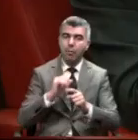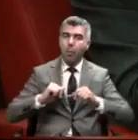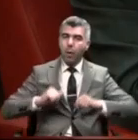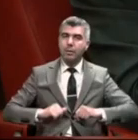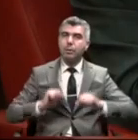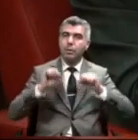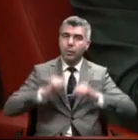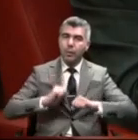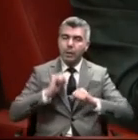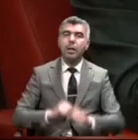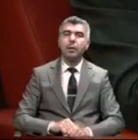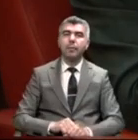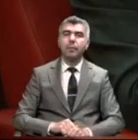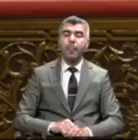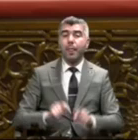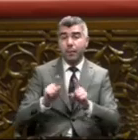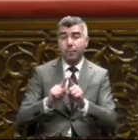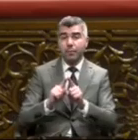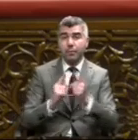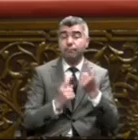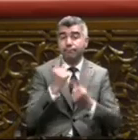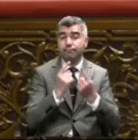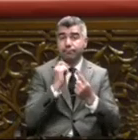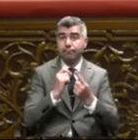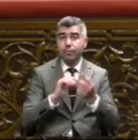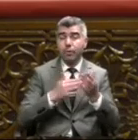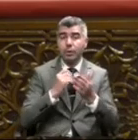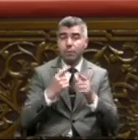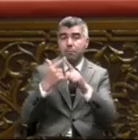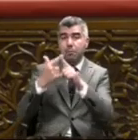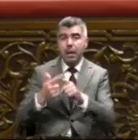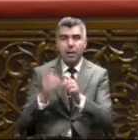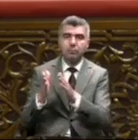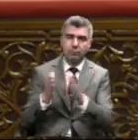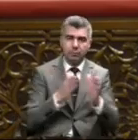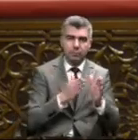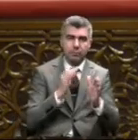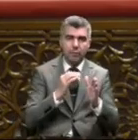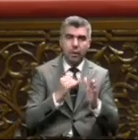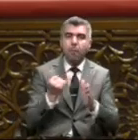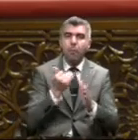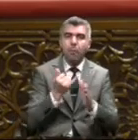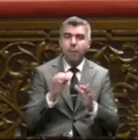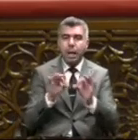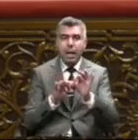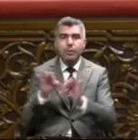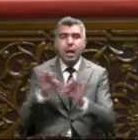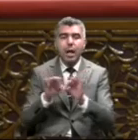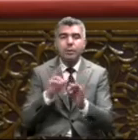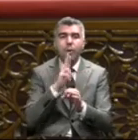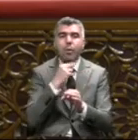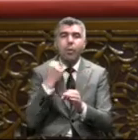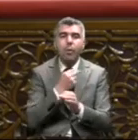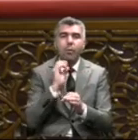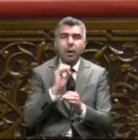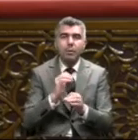الزياده في الكرامه التي لان كانت لا تتطلب تكلفه ماليه الا انها تتطلب اجراءات حكوميه عاجله